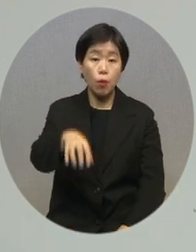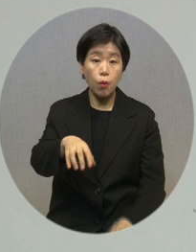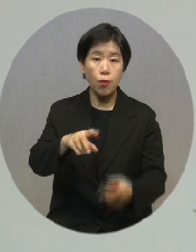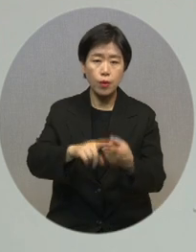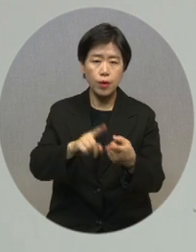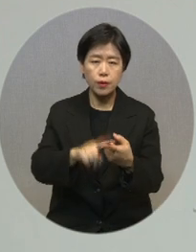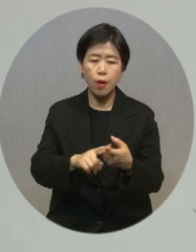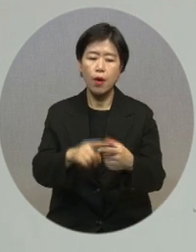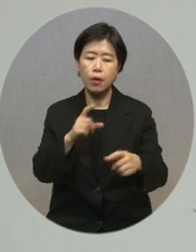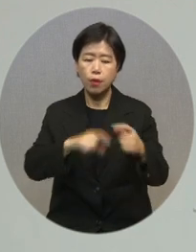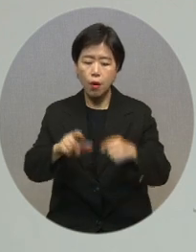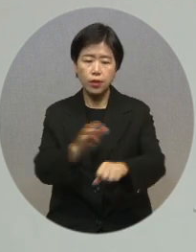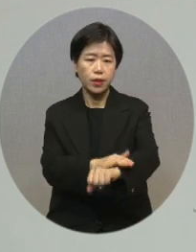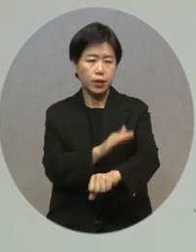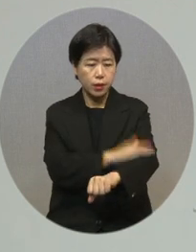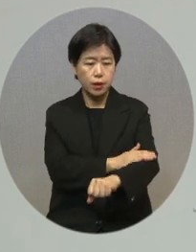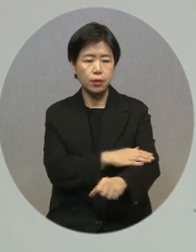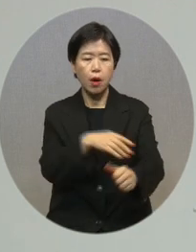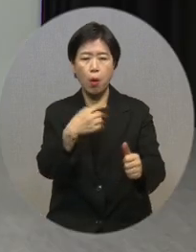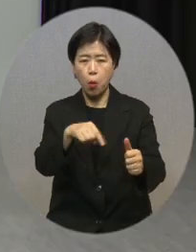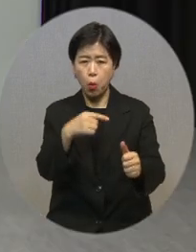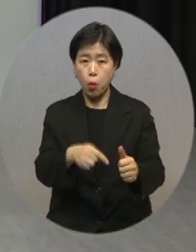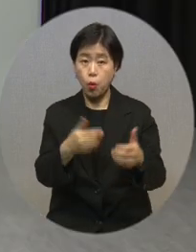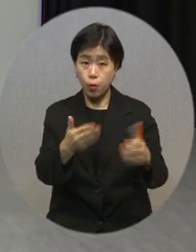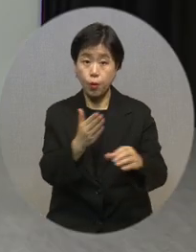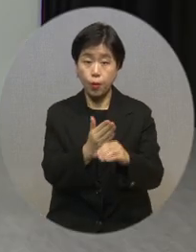점점 강화해 나가고 있습니다. 그러시고 계시군요.